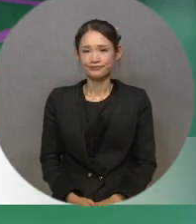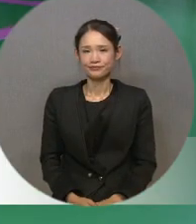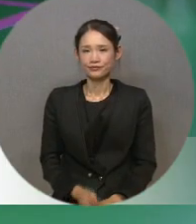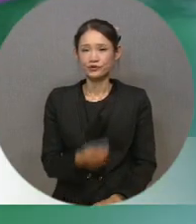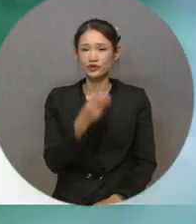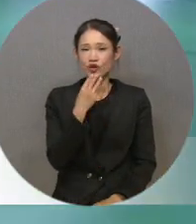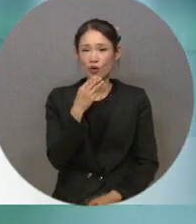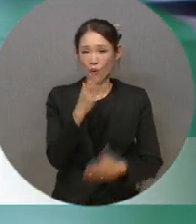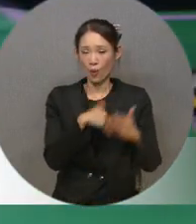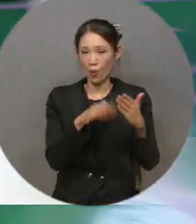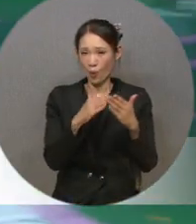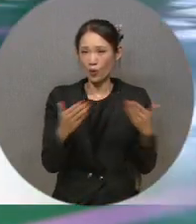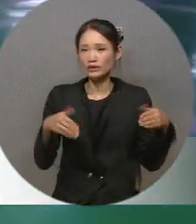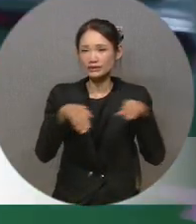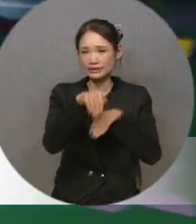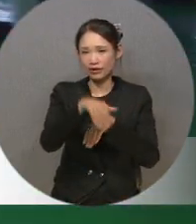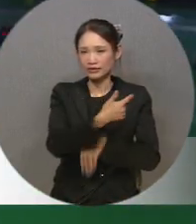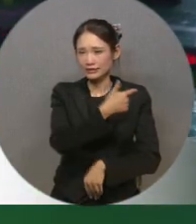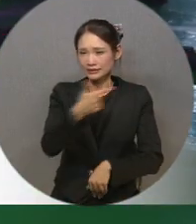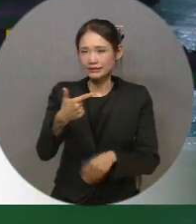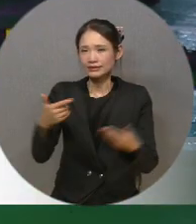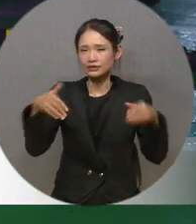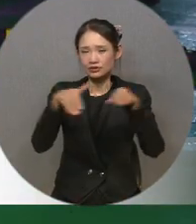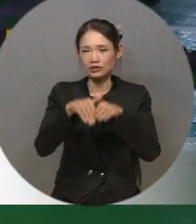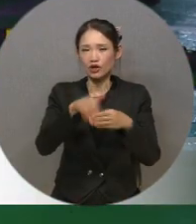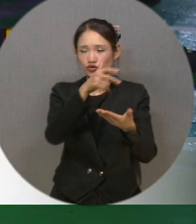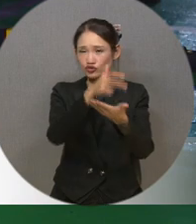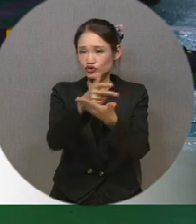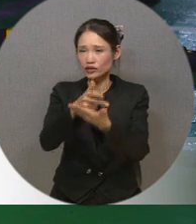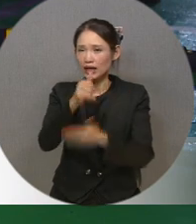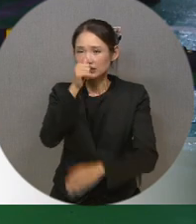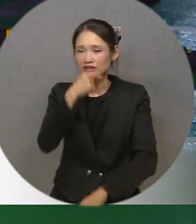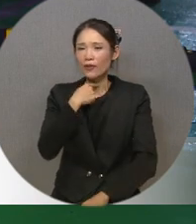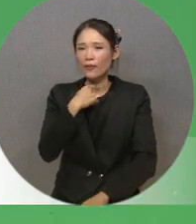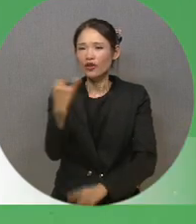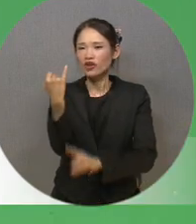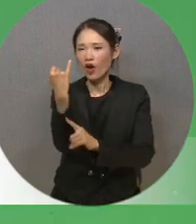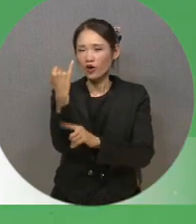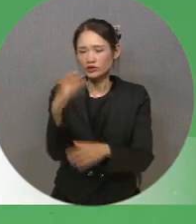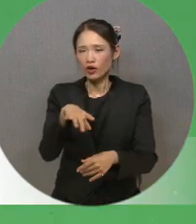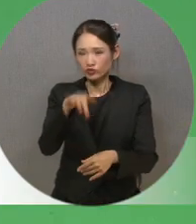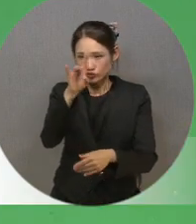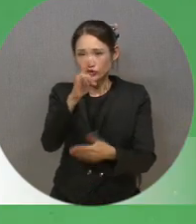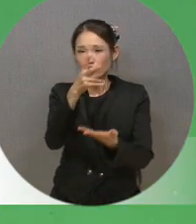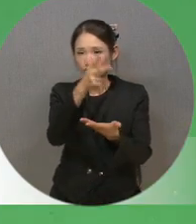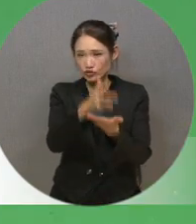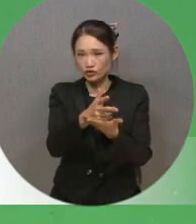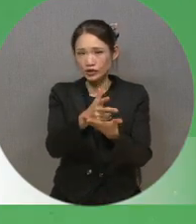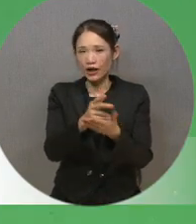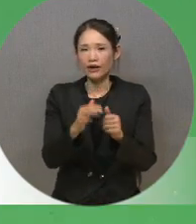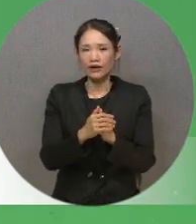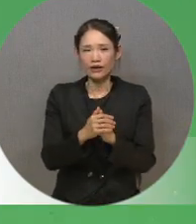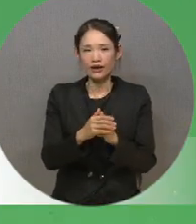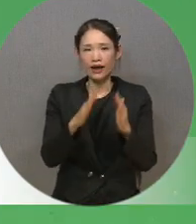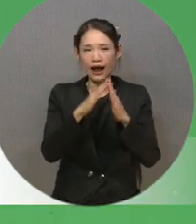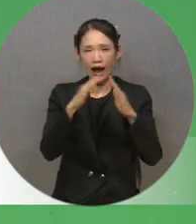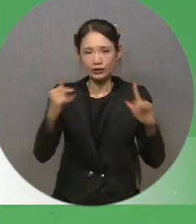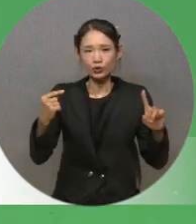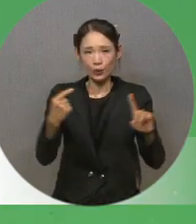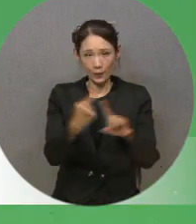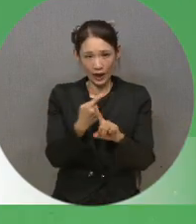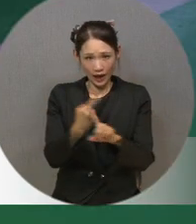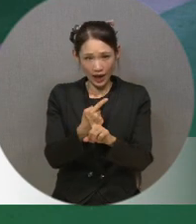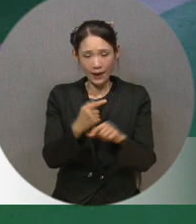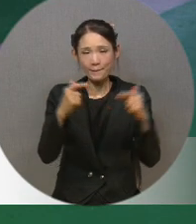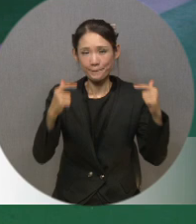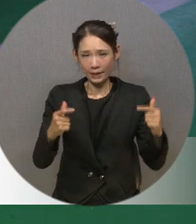서울의 공공시설과 각종 대형시설 주차장에 마련됐던 여성 우선 주차장이 가족 배려 주차장 주차 구획으로